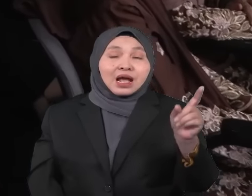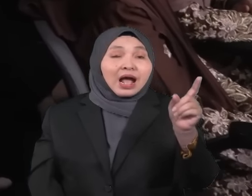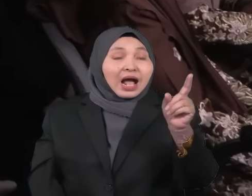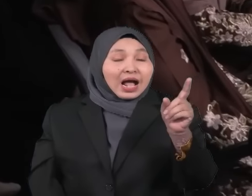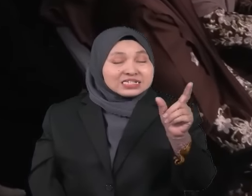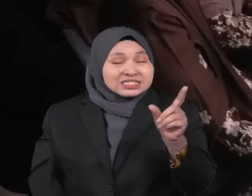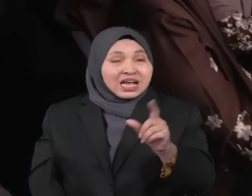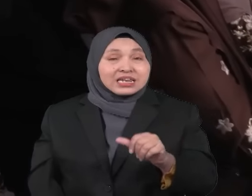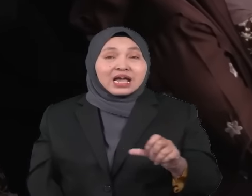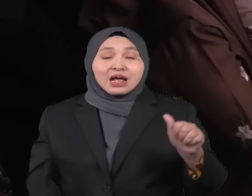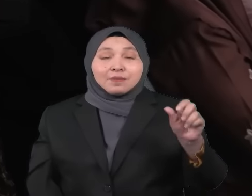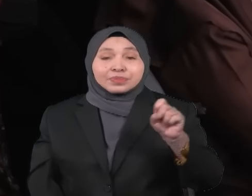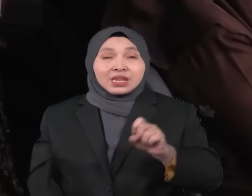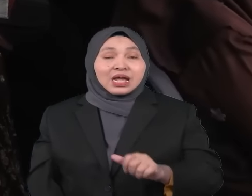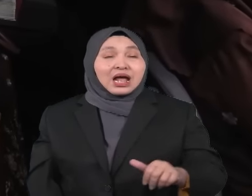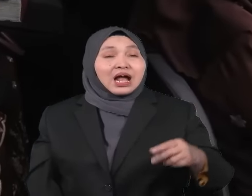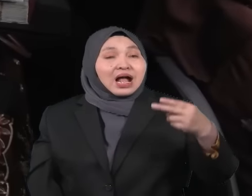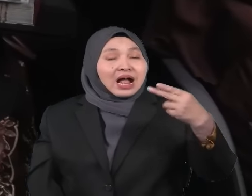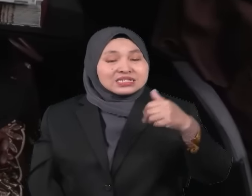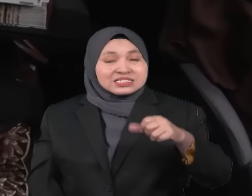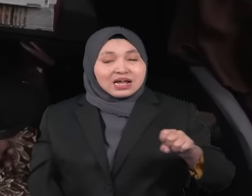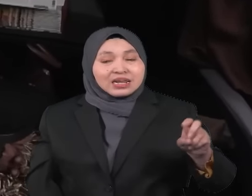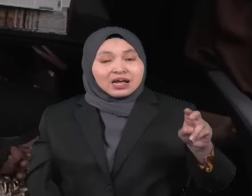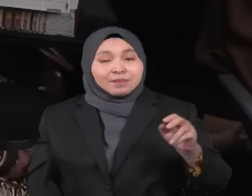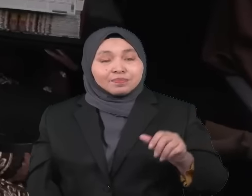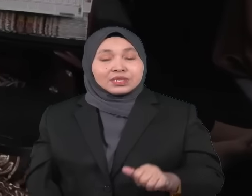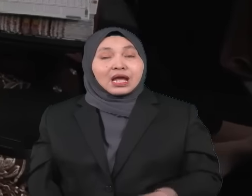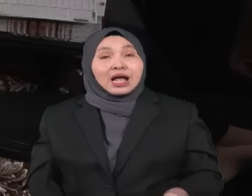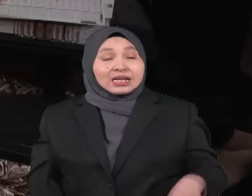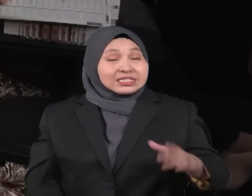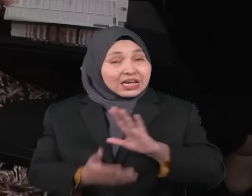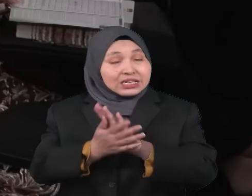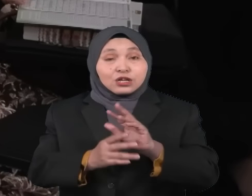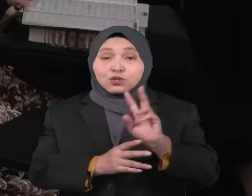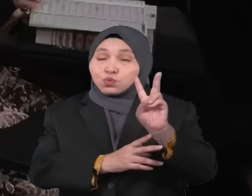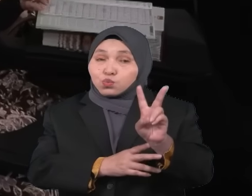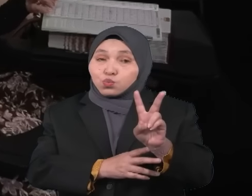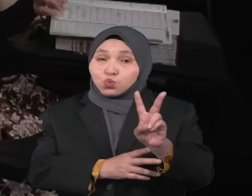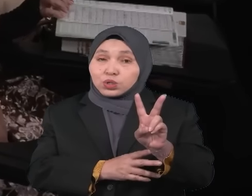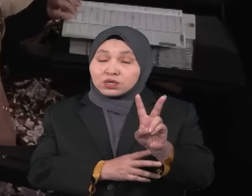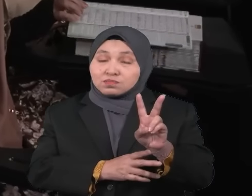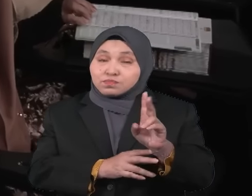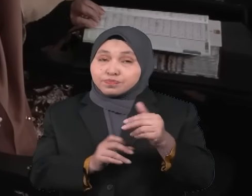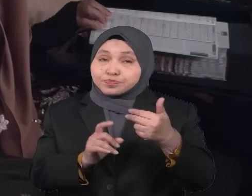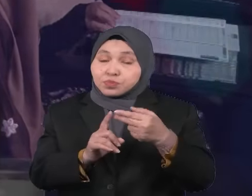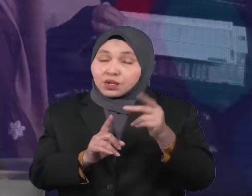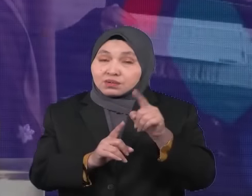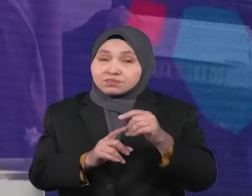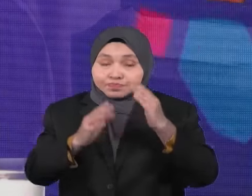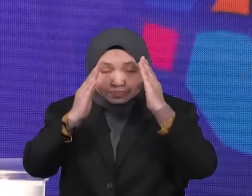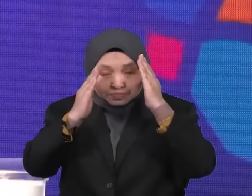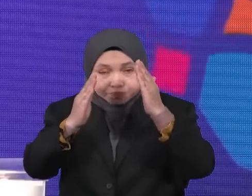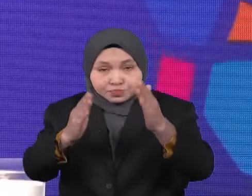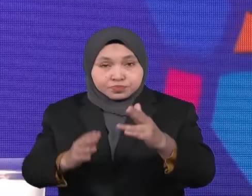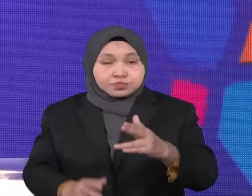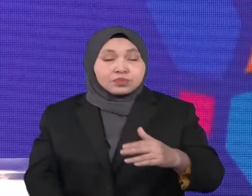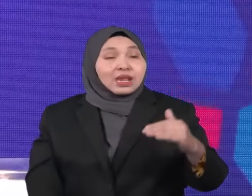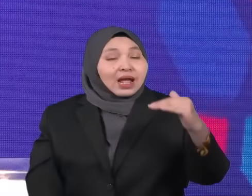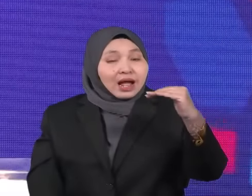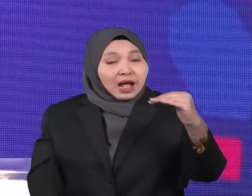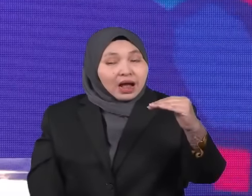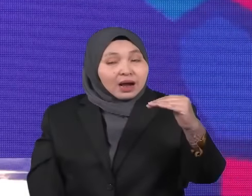Hasanah. Hasanah. Ha, jadi dua huruf yang perlu kita beri perhatian, ha, huruf